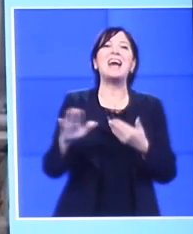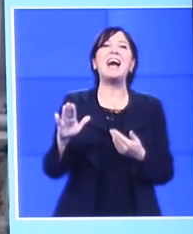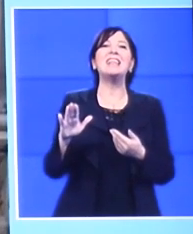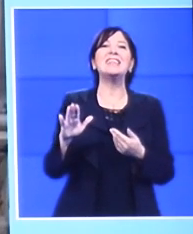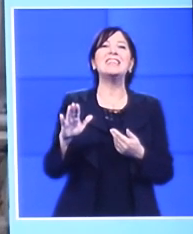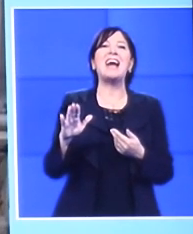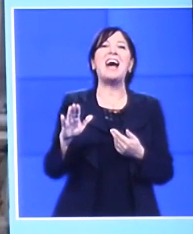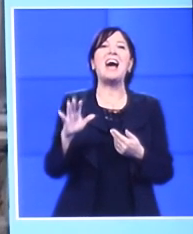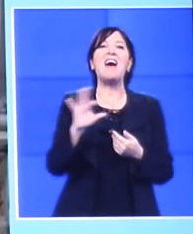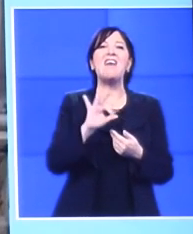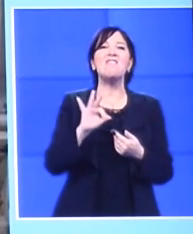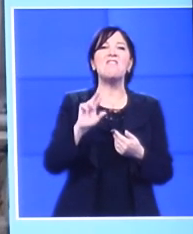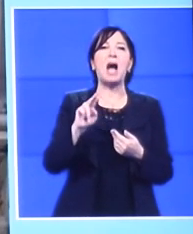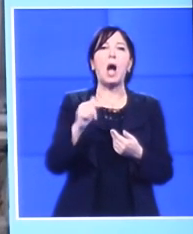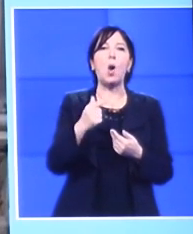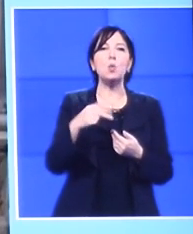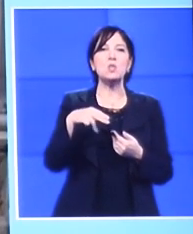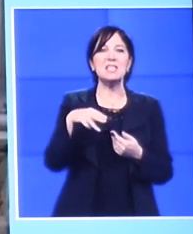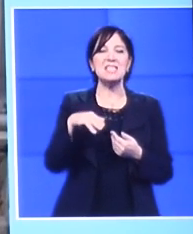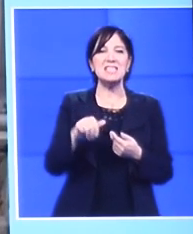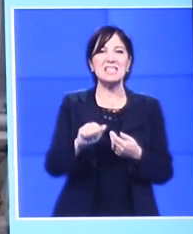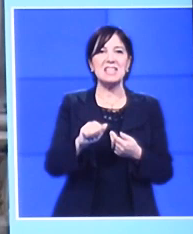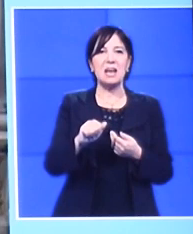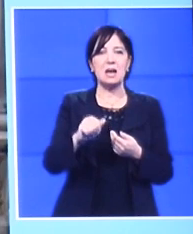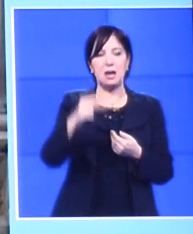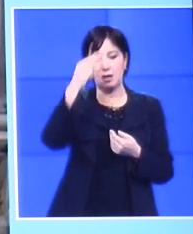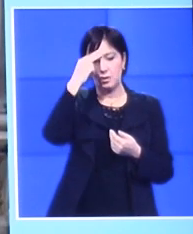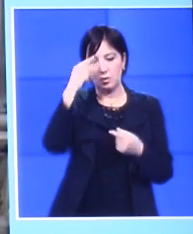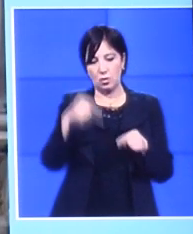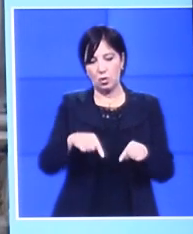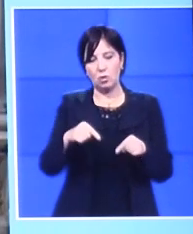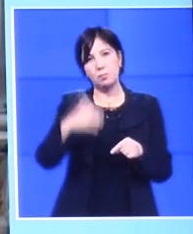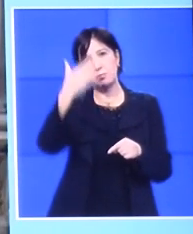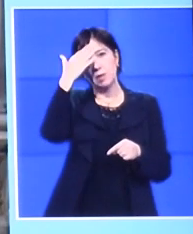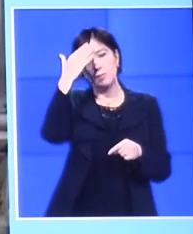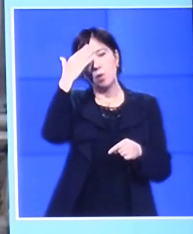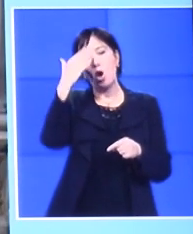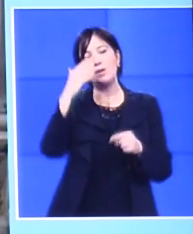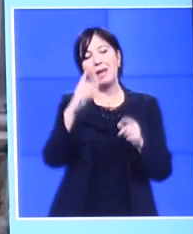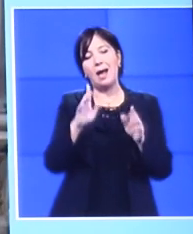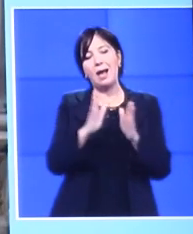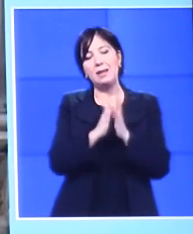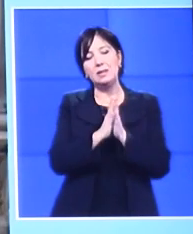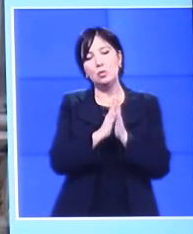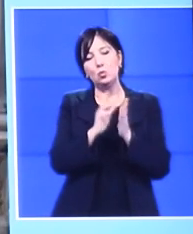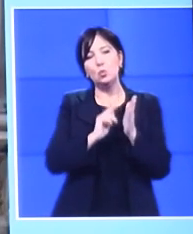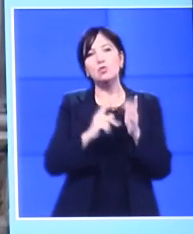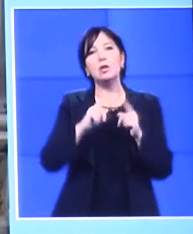che dal giorno di oggi la sua memoria liturgica sarà per tutta la Chiesa.